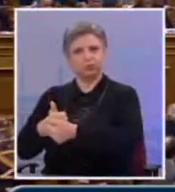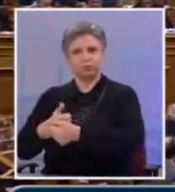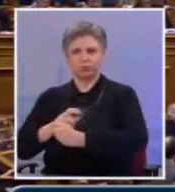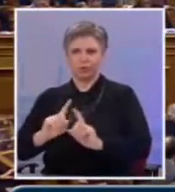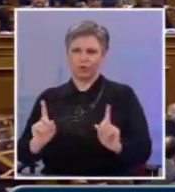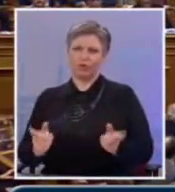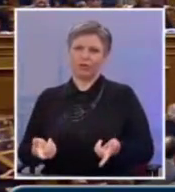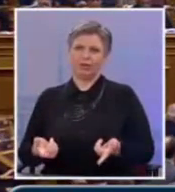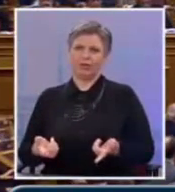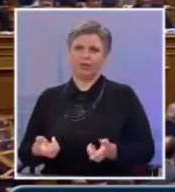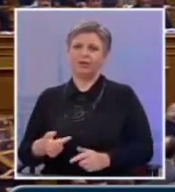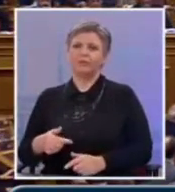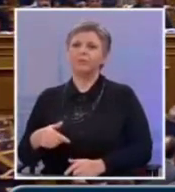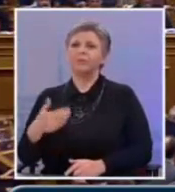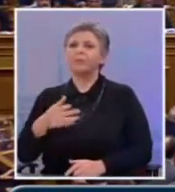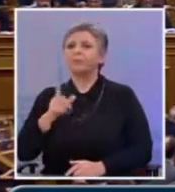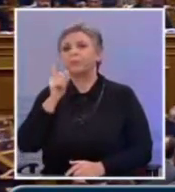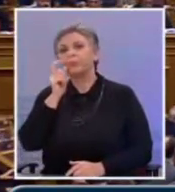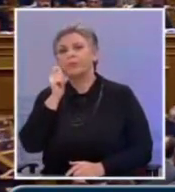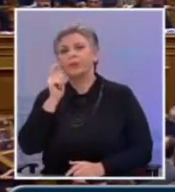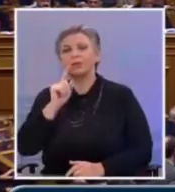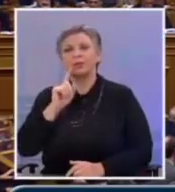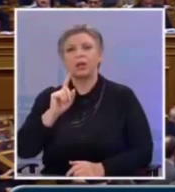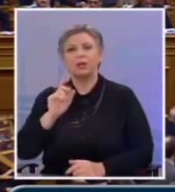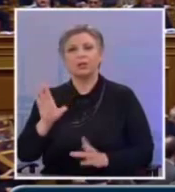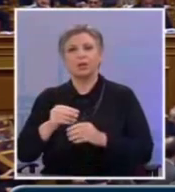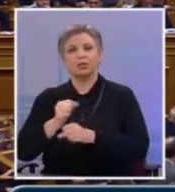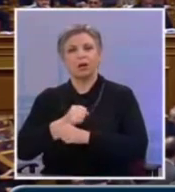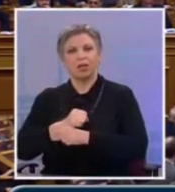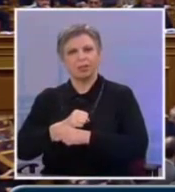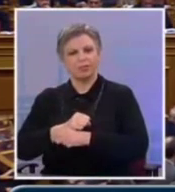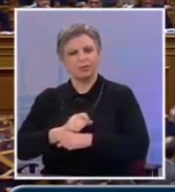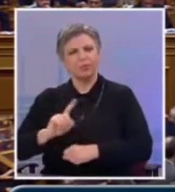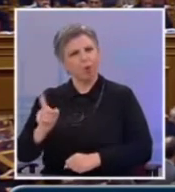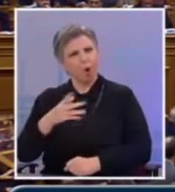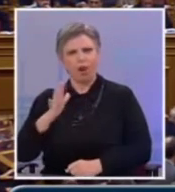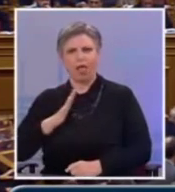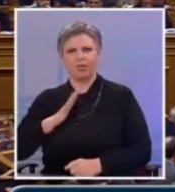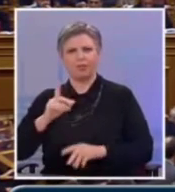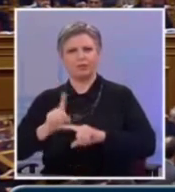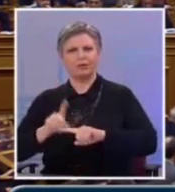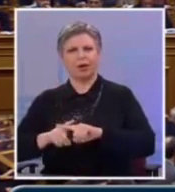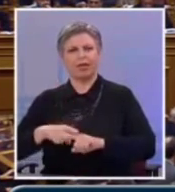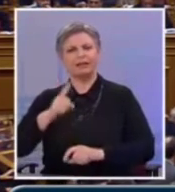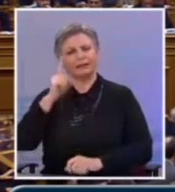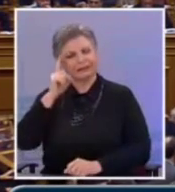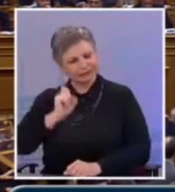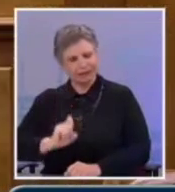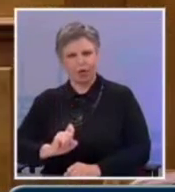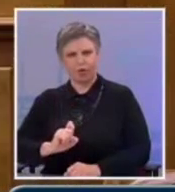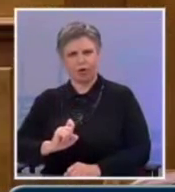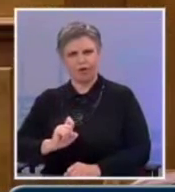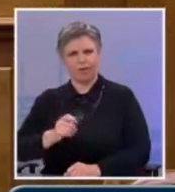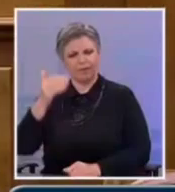Κυρίες, κύριοι συνάδελφοι, ο λαός μας το έχει εμπεδώσει πια και νομίζω ότι πρέπει να το εμπεδώσετε και εσείς.